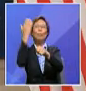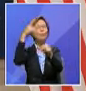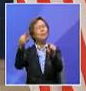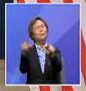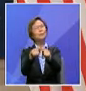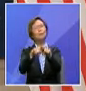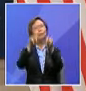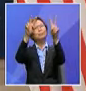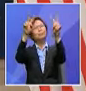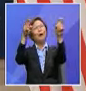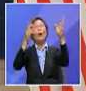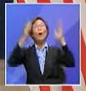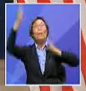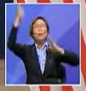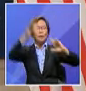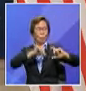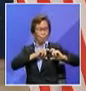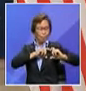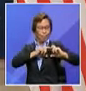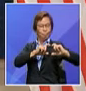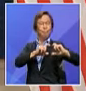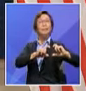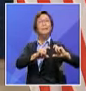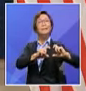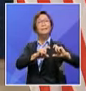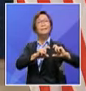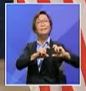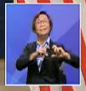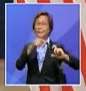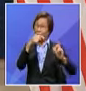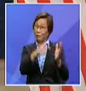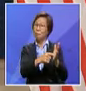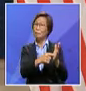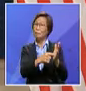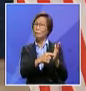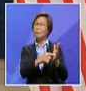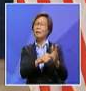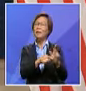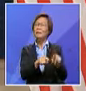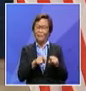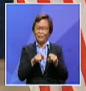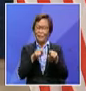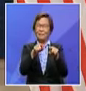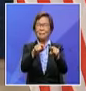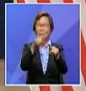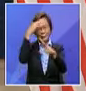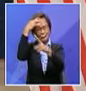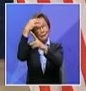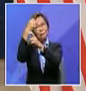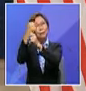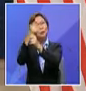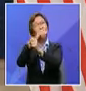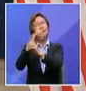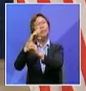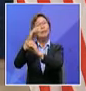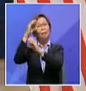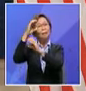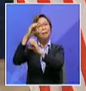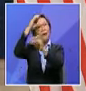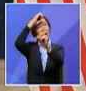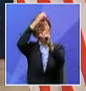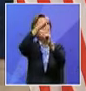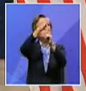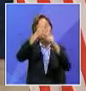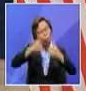lepas, iaitu Malaysia Prihatin. Dan ini adalah seiring dengan iltizam dan aspirasi